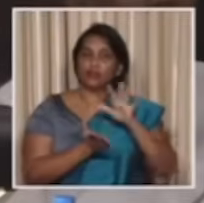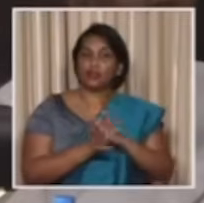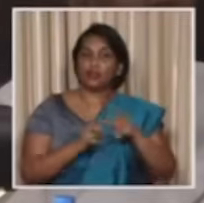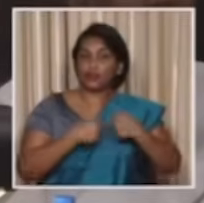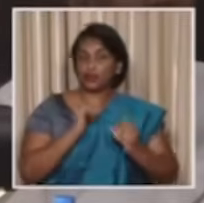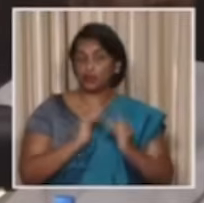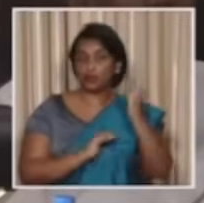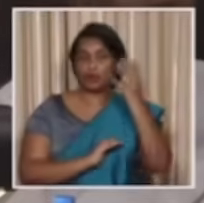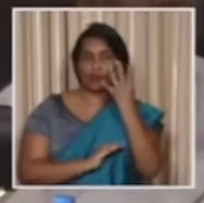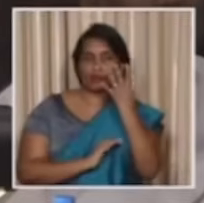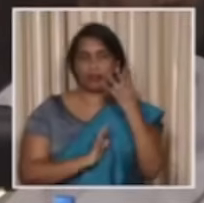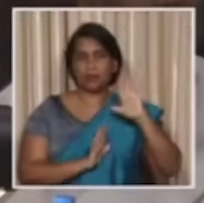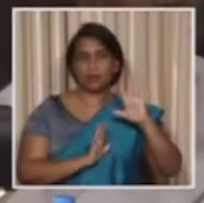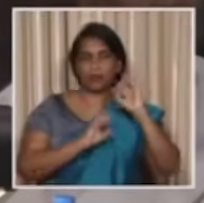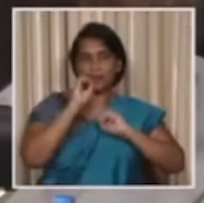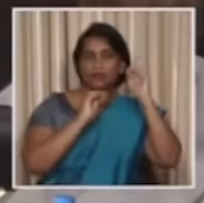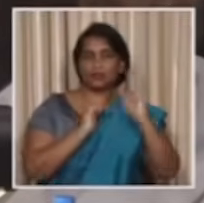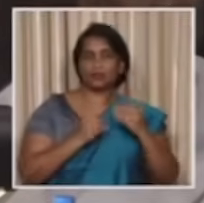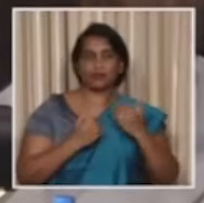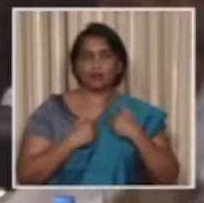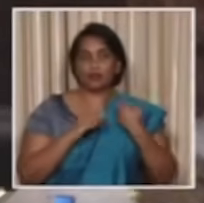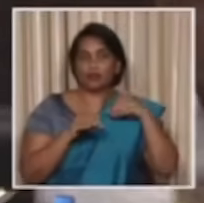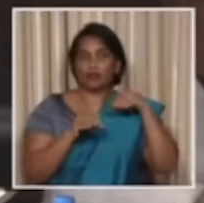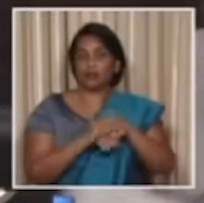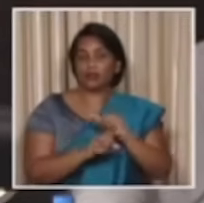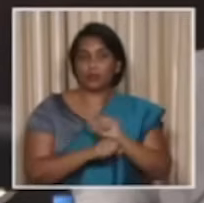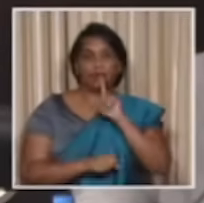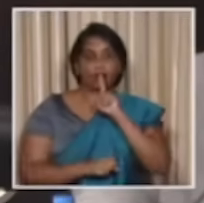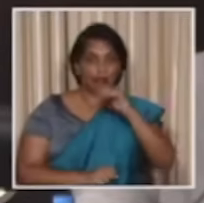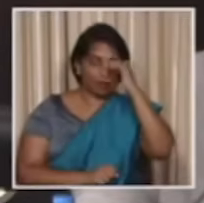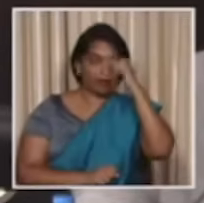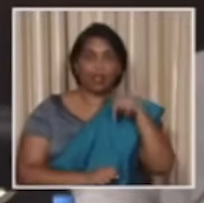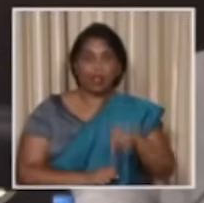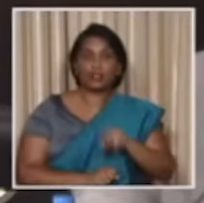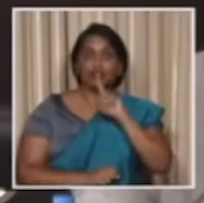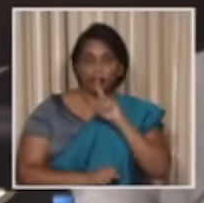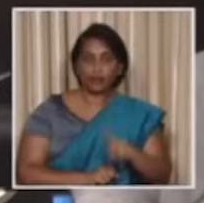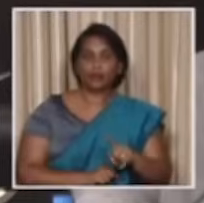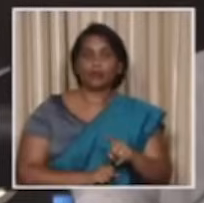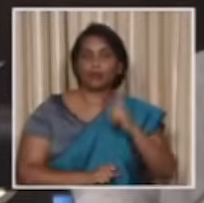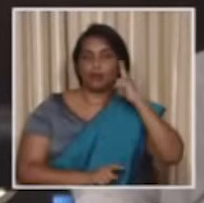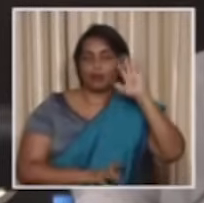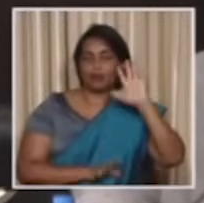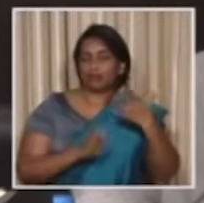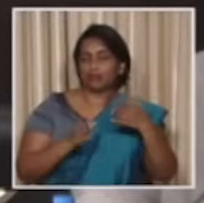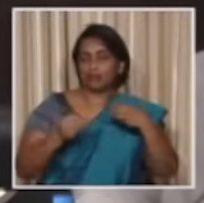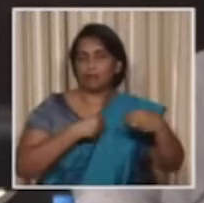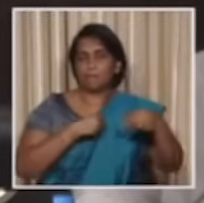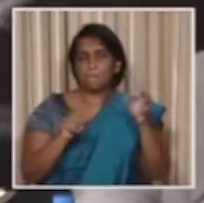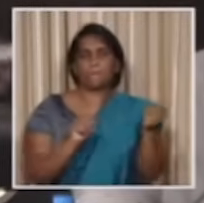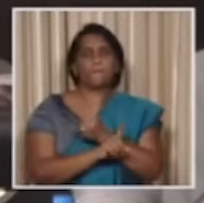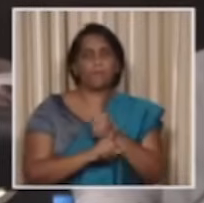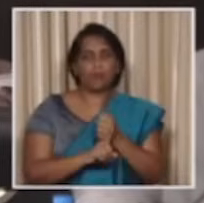උද්ධමනයේ 4.5% තියාගන්න. හැබැයි මම හිටපු නැති වෙලාවක කතානායකතුමා අද කිව්වලු අදෘශ්‍යමාන හස්තයක් බලපෑම